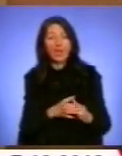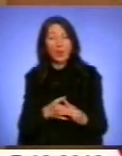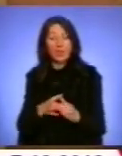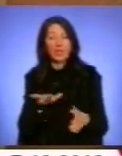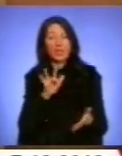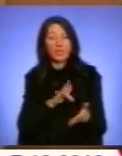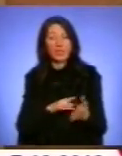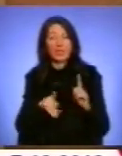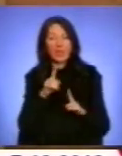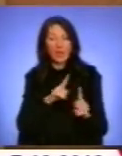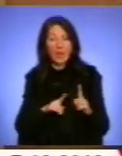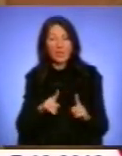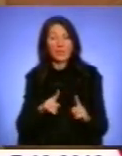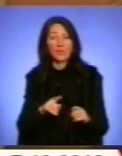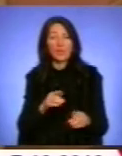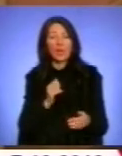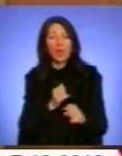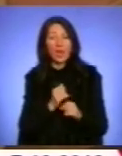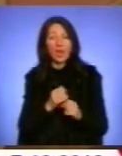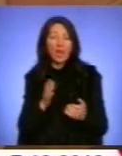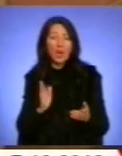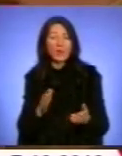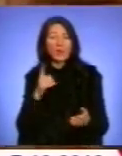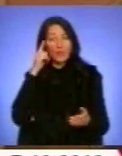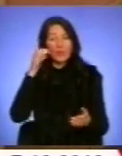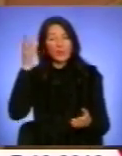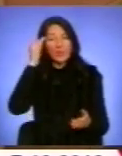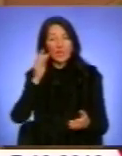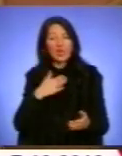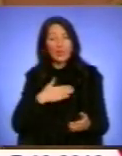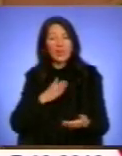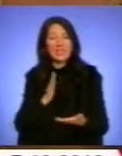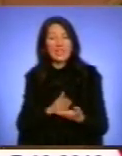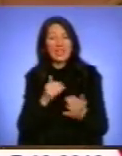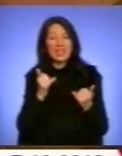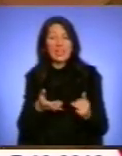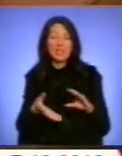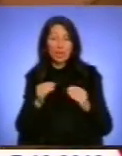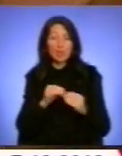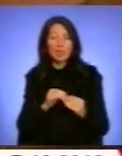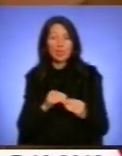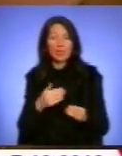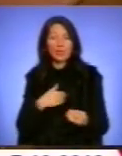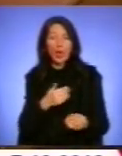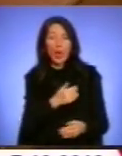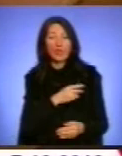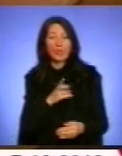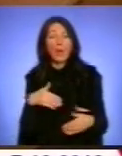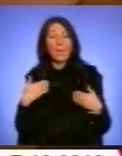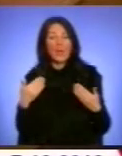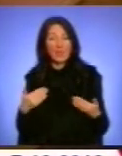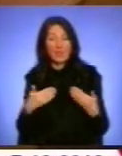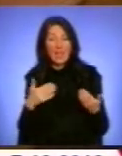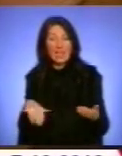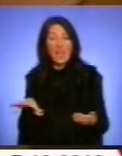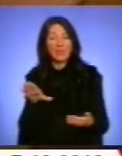міській раді, значить завжди знаходимо спільну мову, і тому я вважаю, що у нас є зараз результат. Я б ще хотів привітати